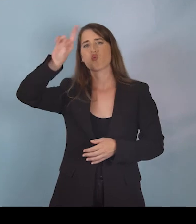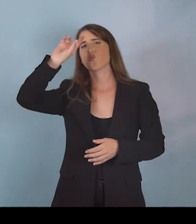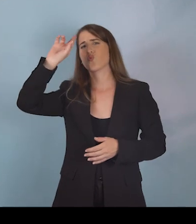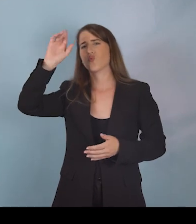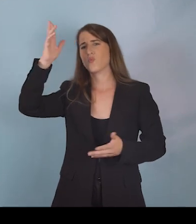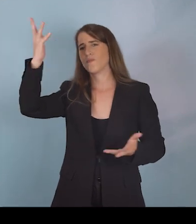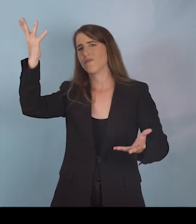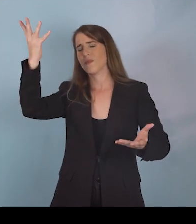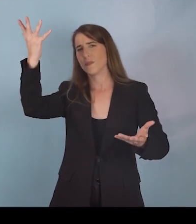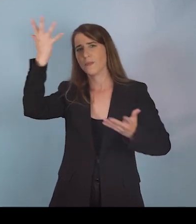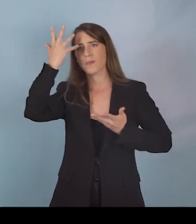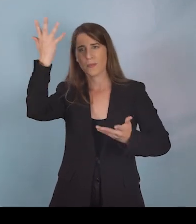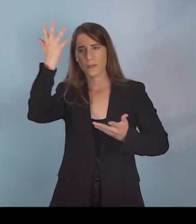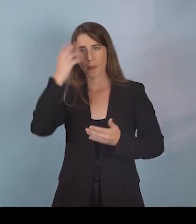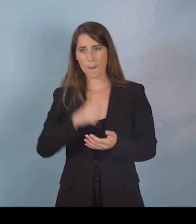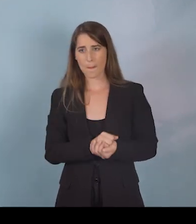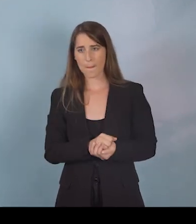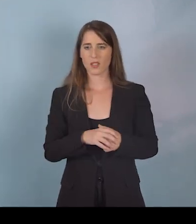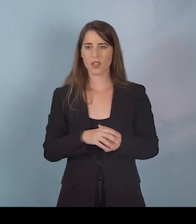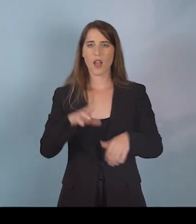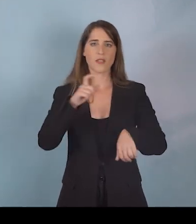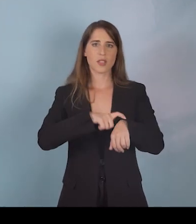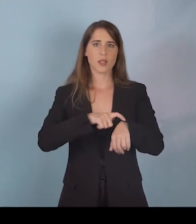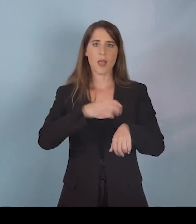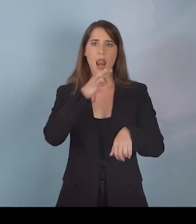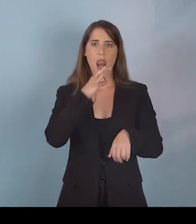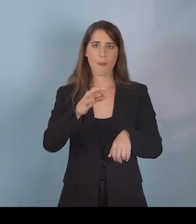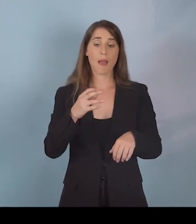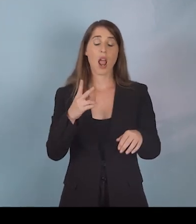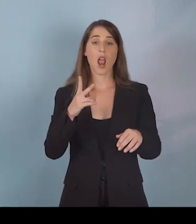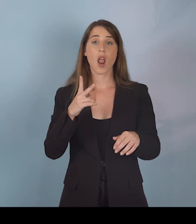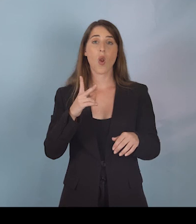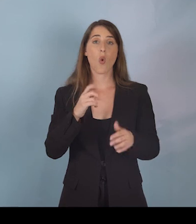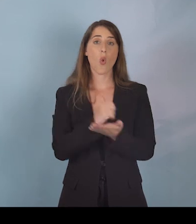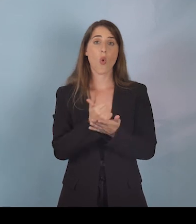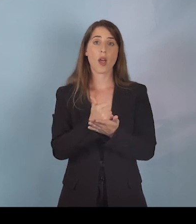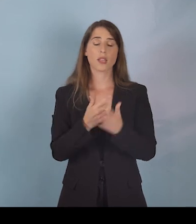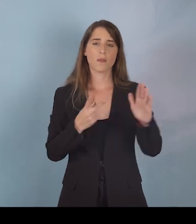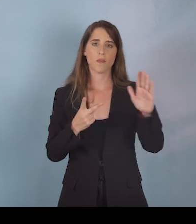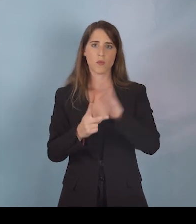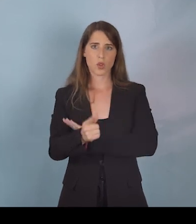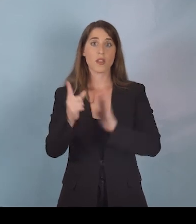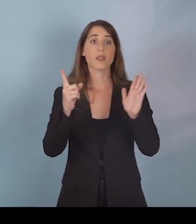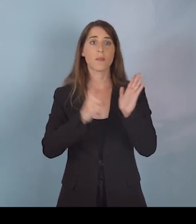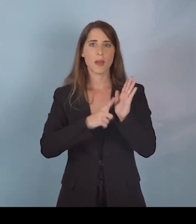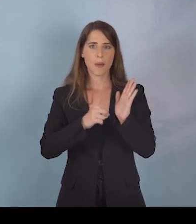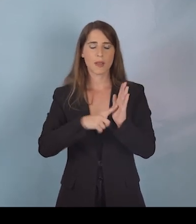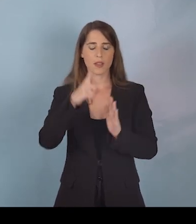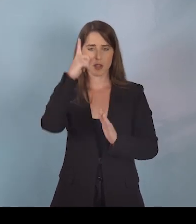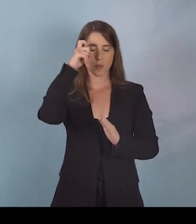τα ΛΟΑΤΚΙ άτομα είναι ακόμα πιο ευάλωτα. Καταρχήν, όταν μιλάμε για ΛΟΑΤΚΙ πρόσφυγες, πρέπει στο πίσω μέρος του μυαλού μας να